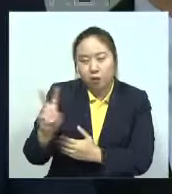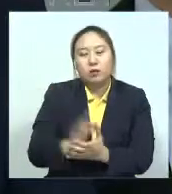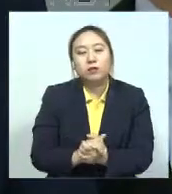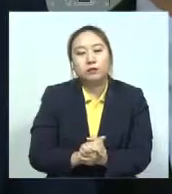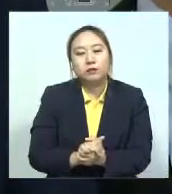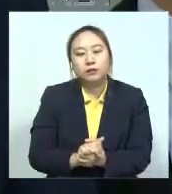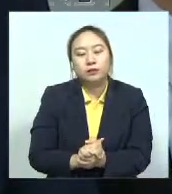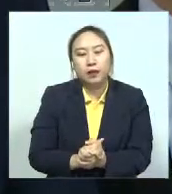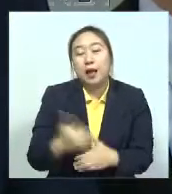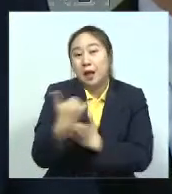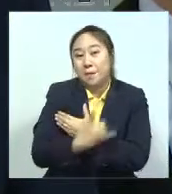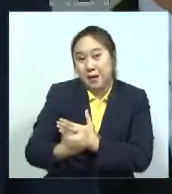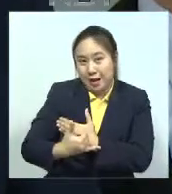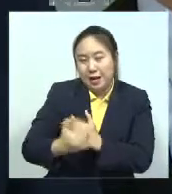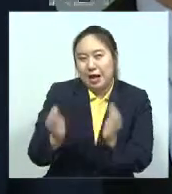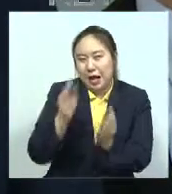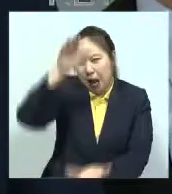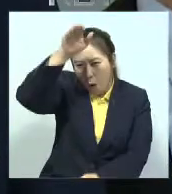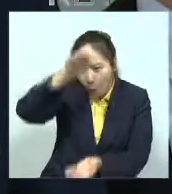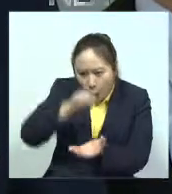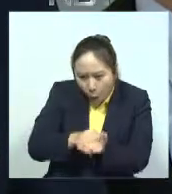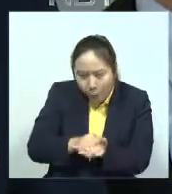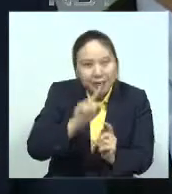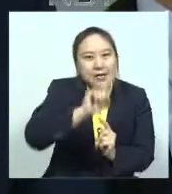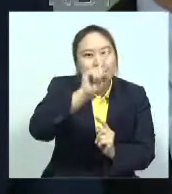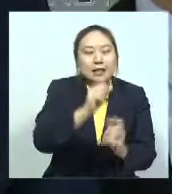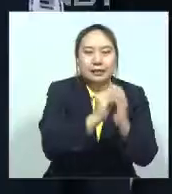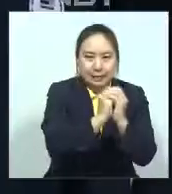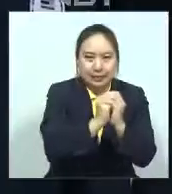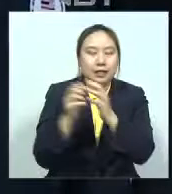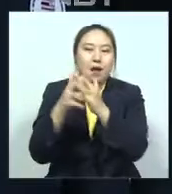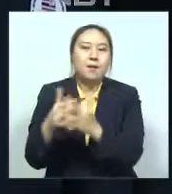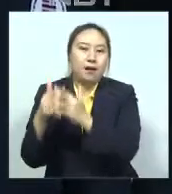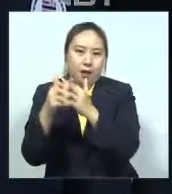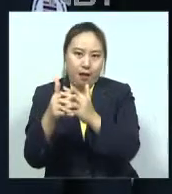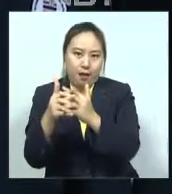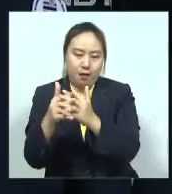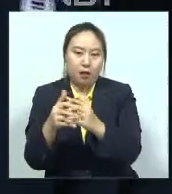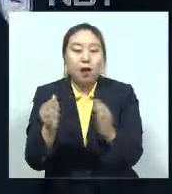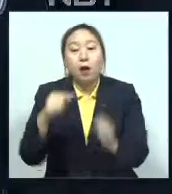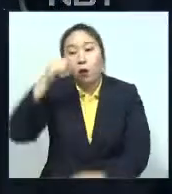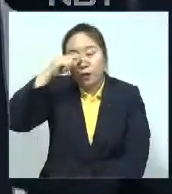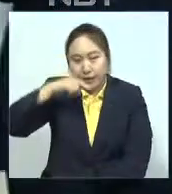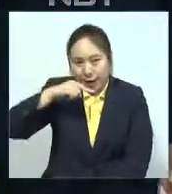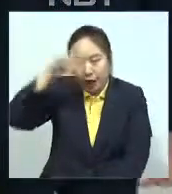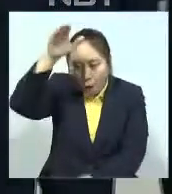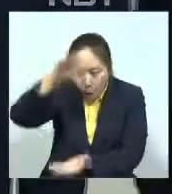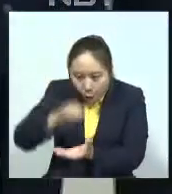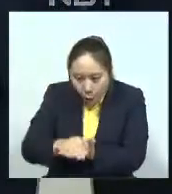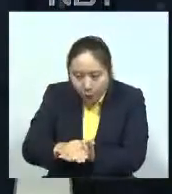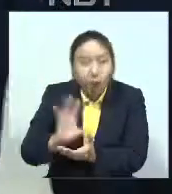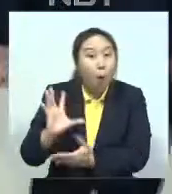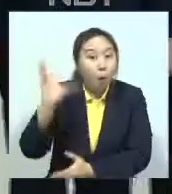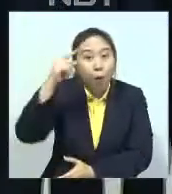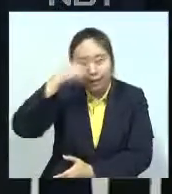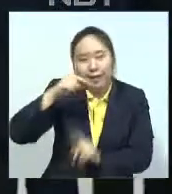องประเทศที่ทำคะแนนรวมได้สูงสุดก็คือจีนและสหรัฐอเมริกาส่วนคะแนนรวมของทีมไทยทำได้เป็นอันดับที่5